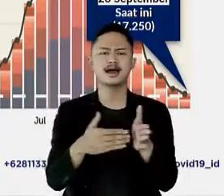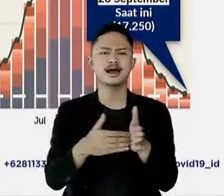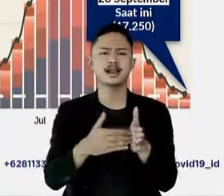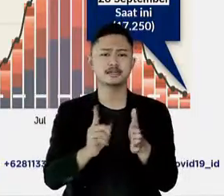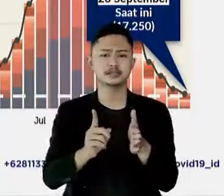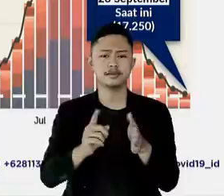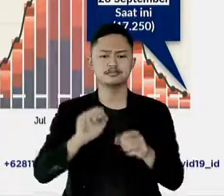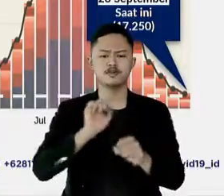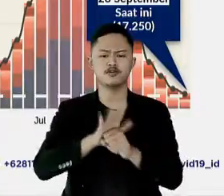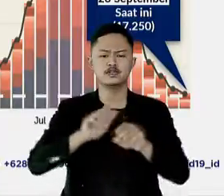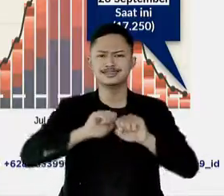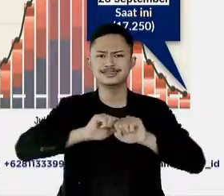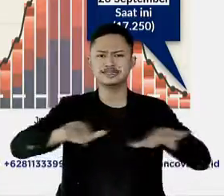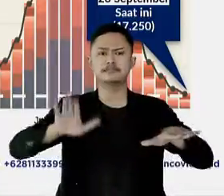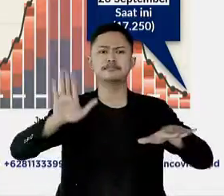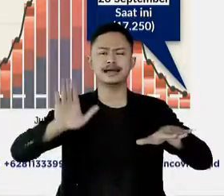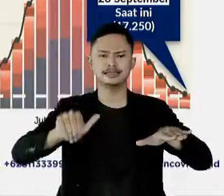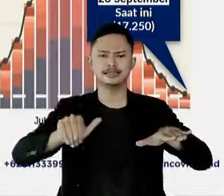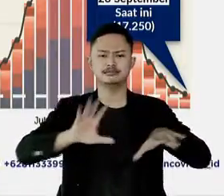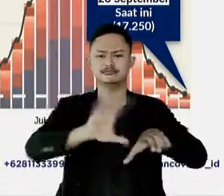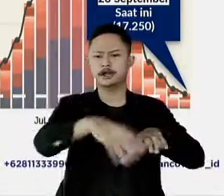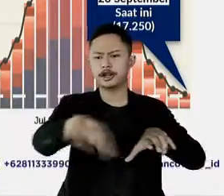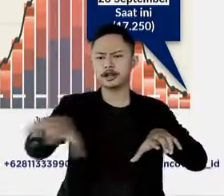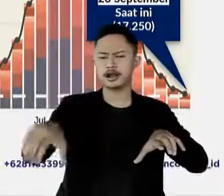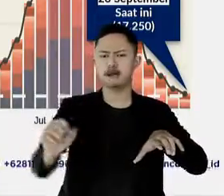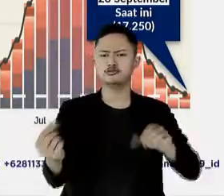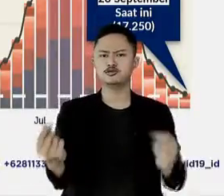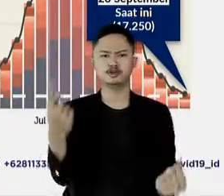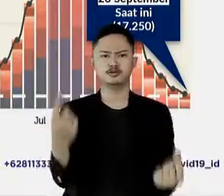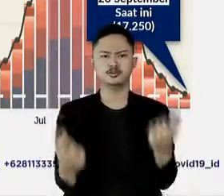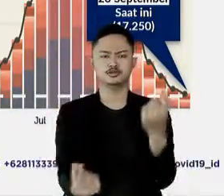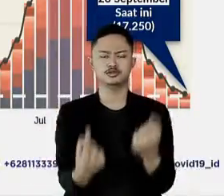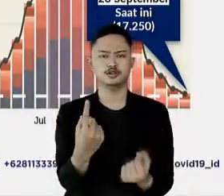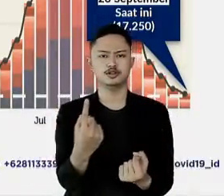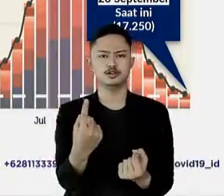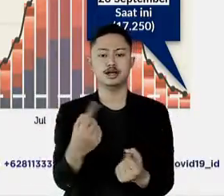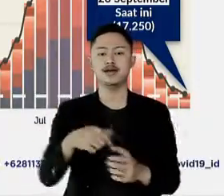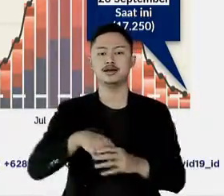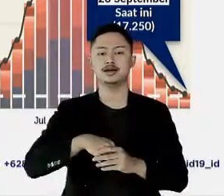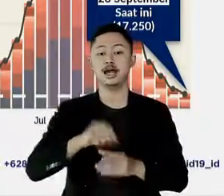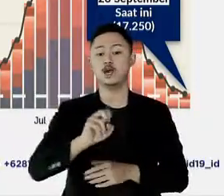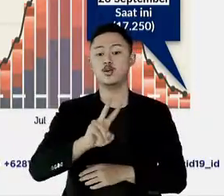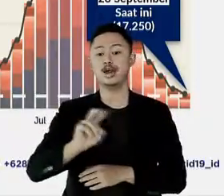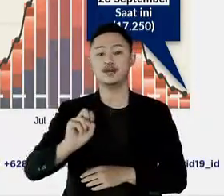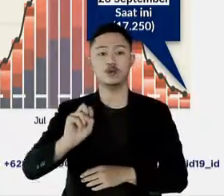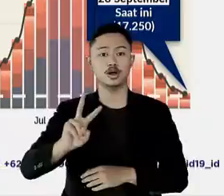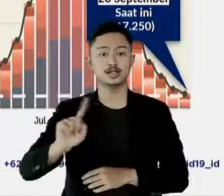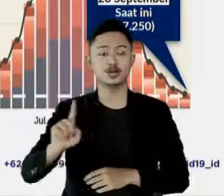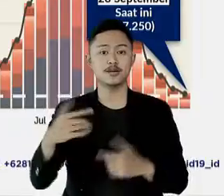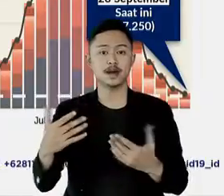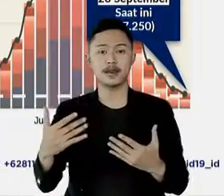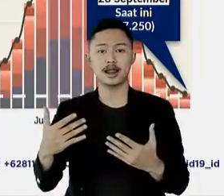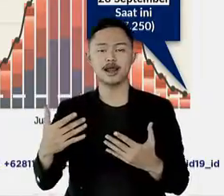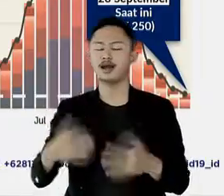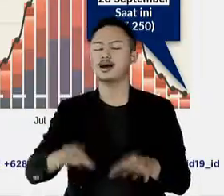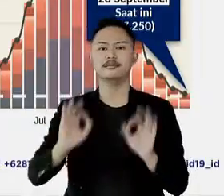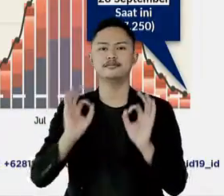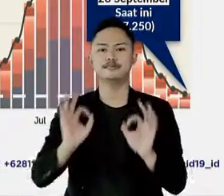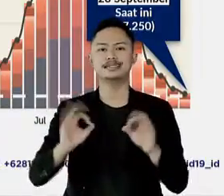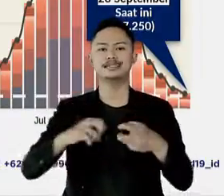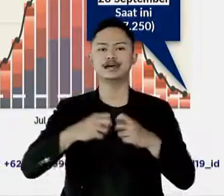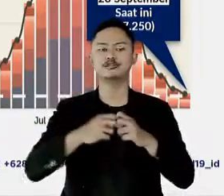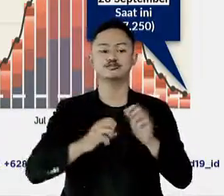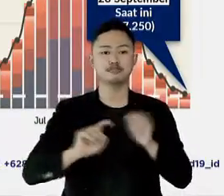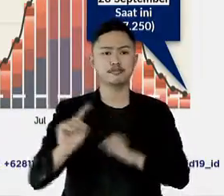penularan secara kolektif di semua wilayah memasuki tahun 2021 bertepatan dengan lonjakan